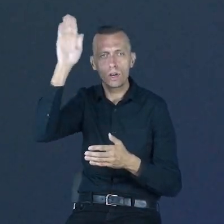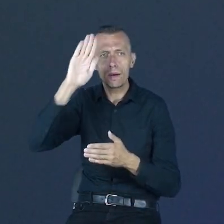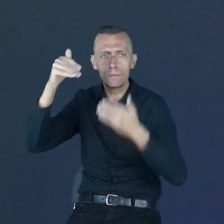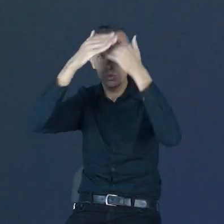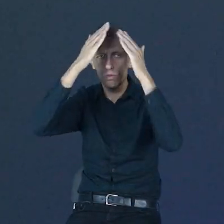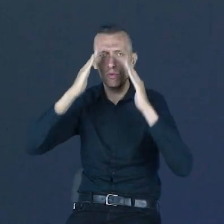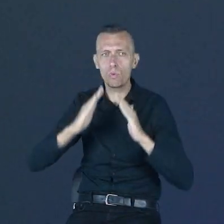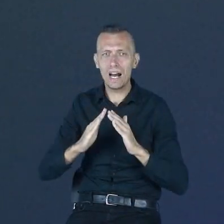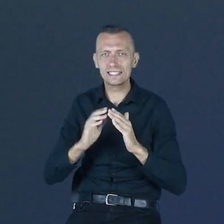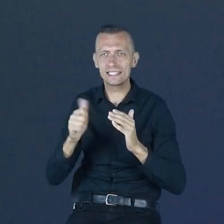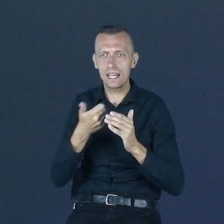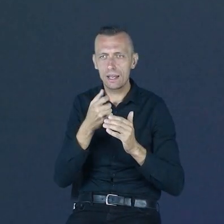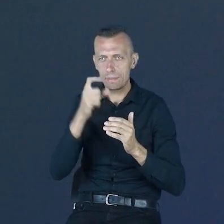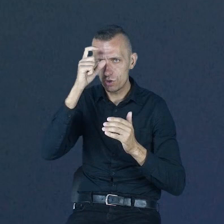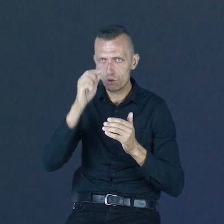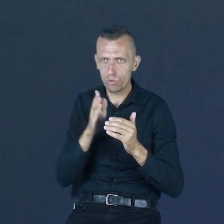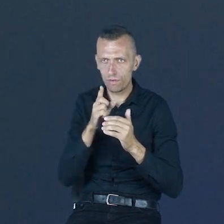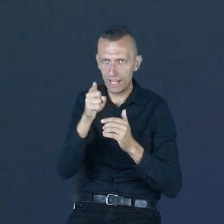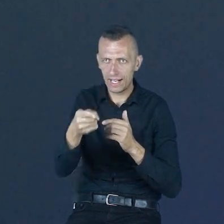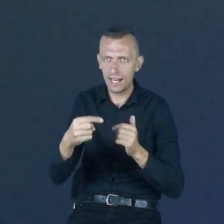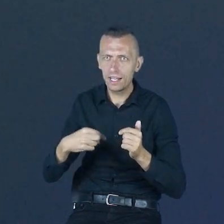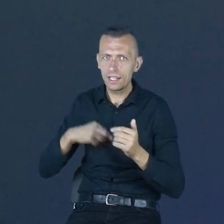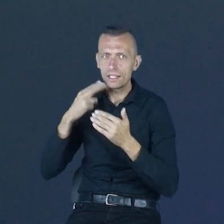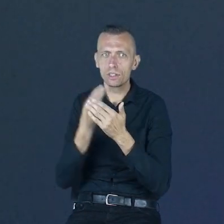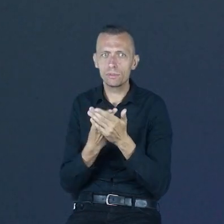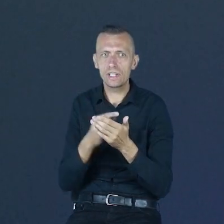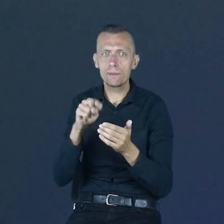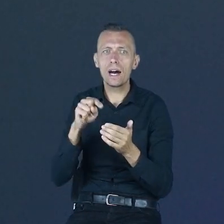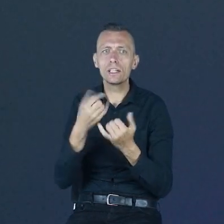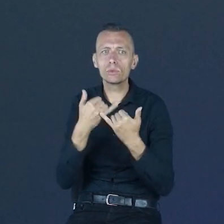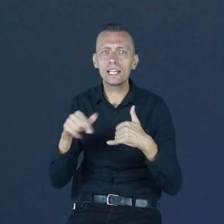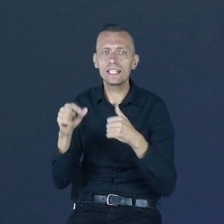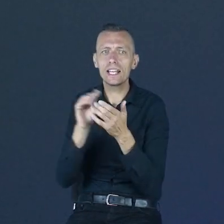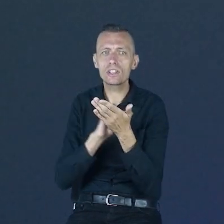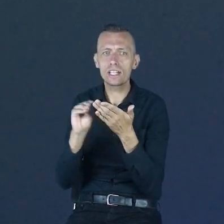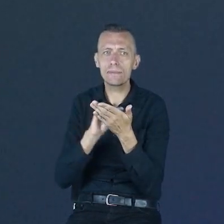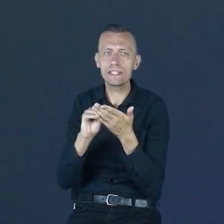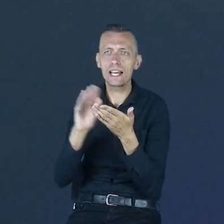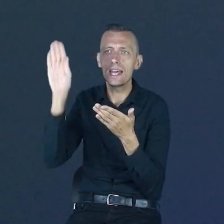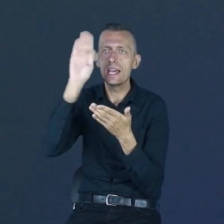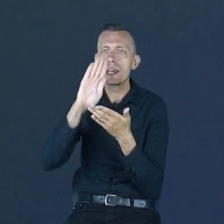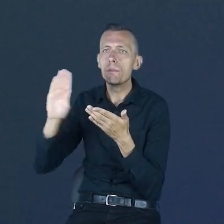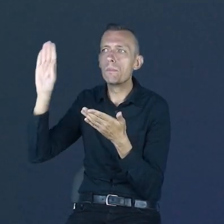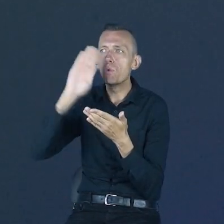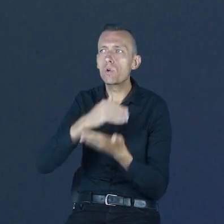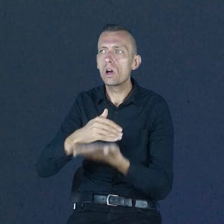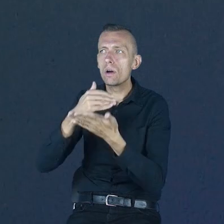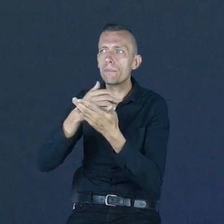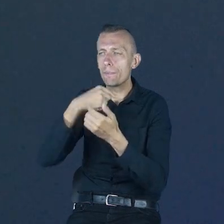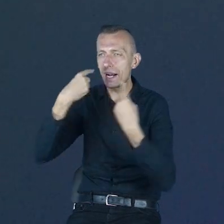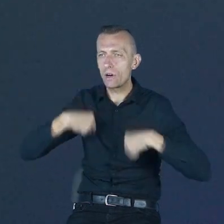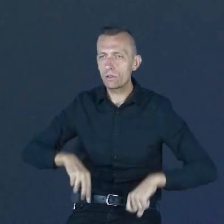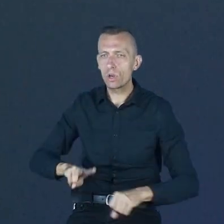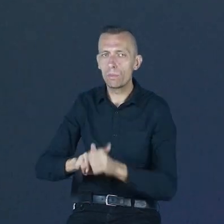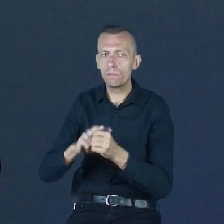przypadku Bóg zwraca się do ludzi, którzy są Jego ludźmi, Bożymi ludźmi. I Bóg oczekuje, że teraz jako ludzie